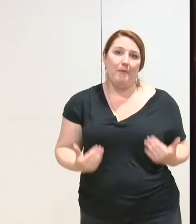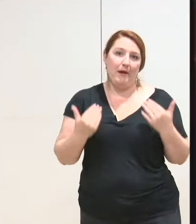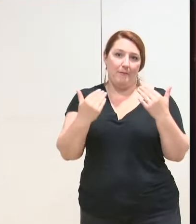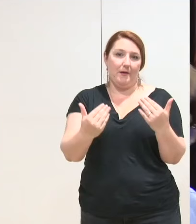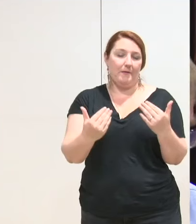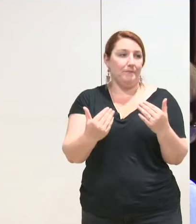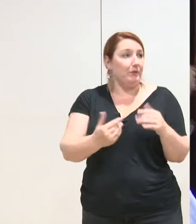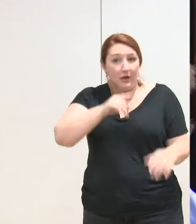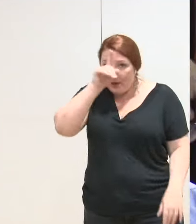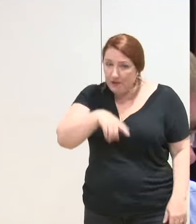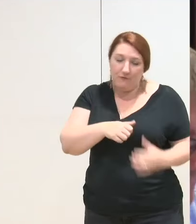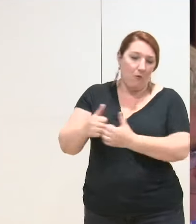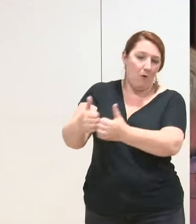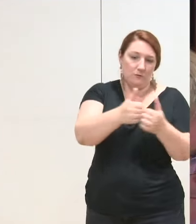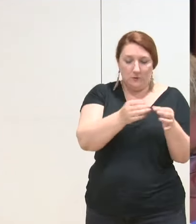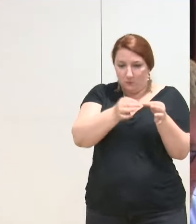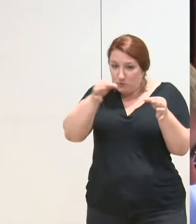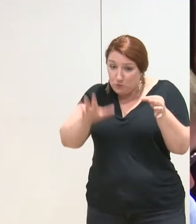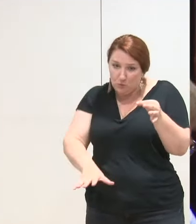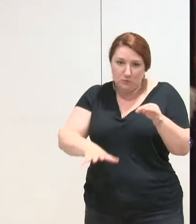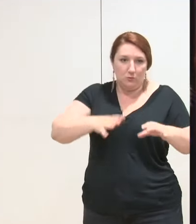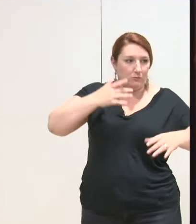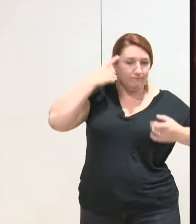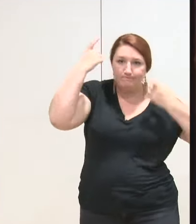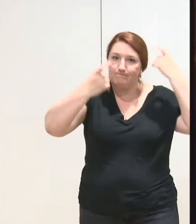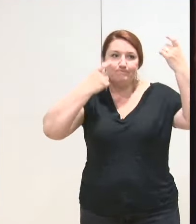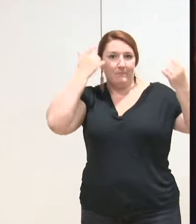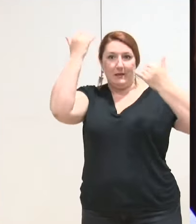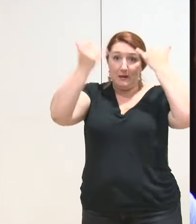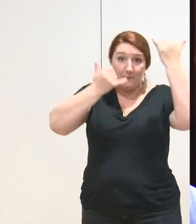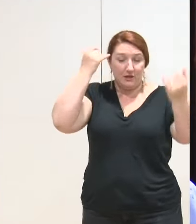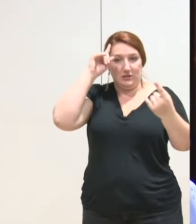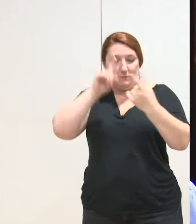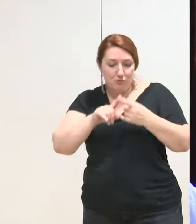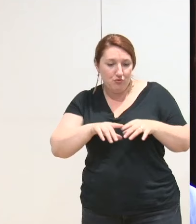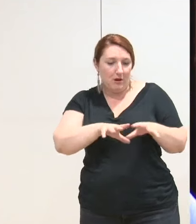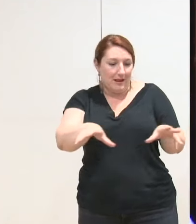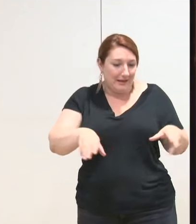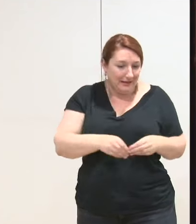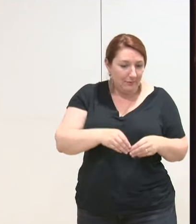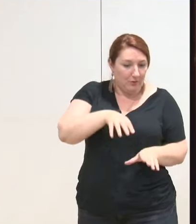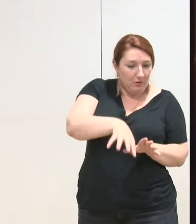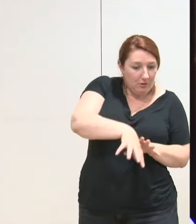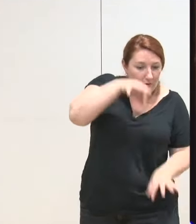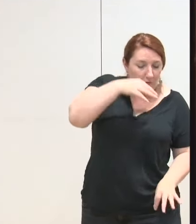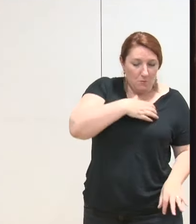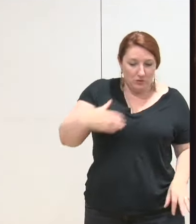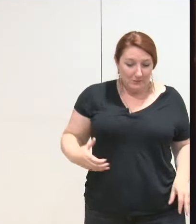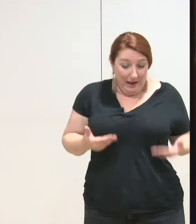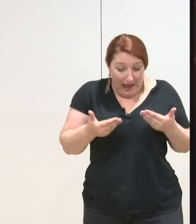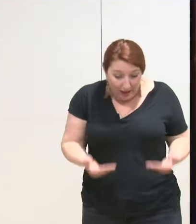trouver les solutions qui permettent à toutes les équipes municipale actuelle et à venir de ne plus être